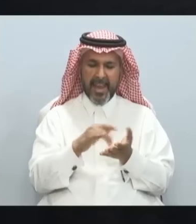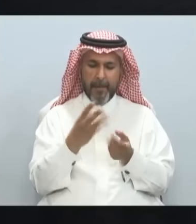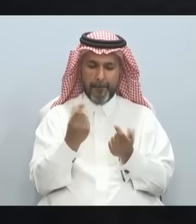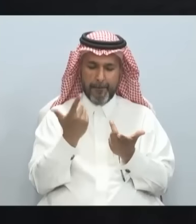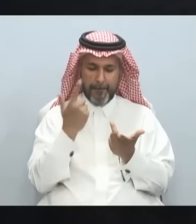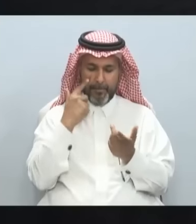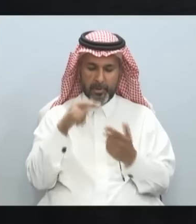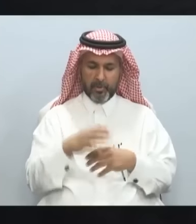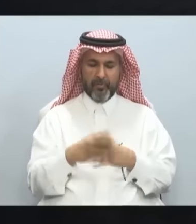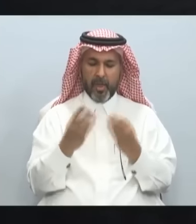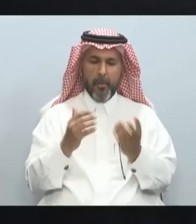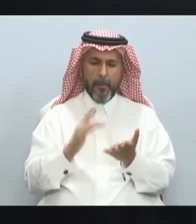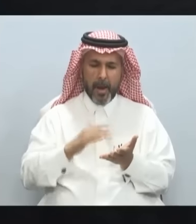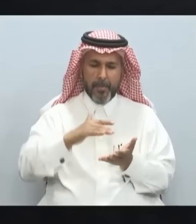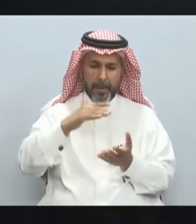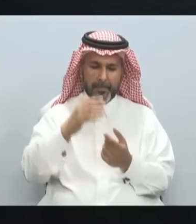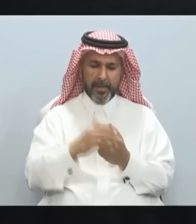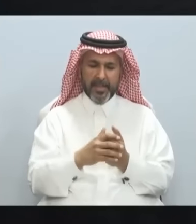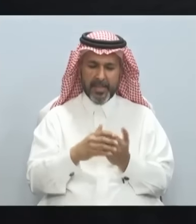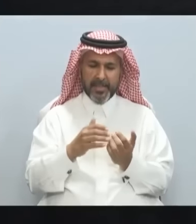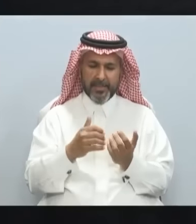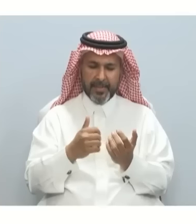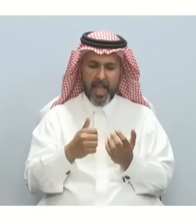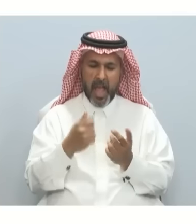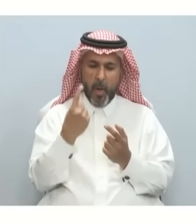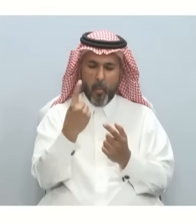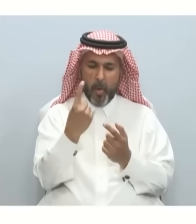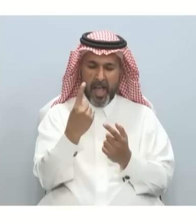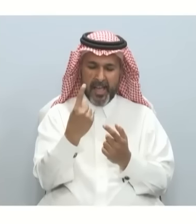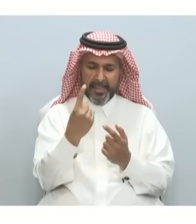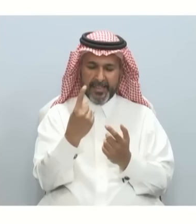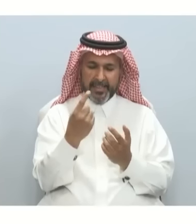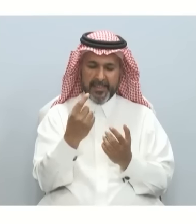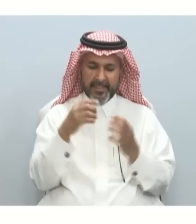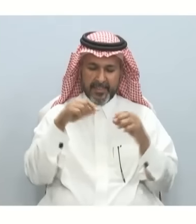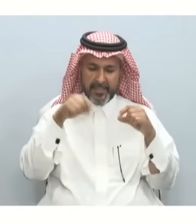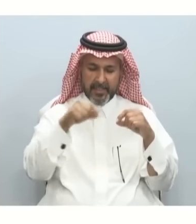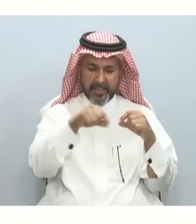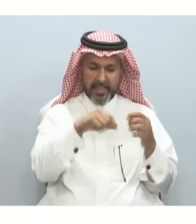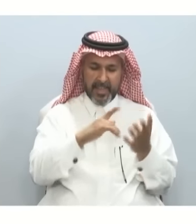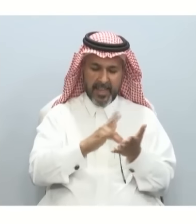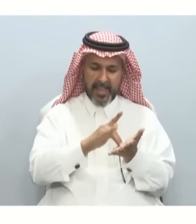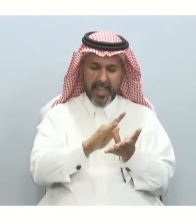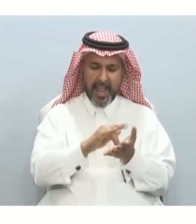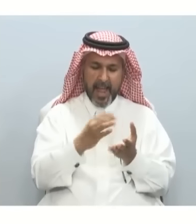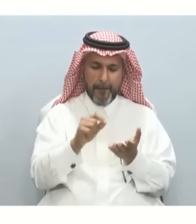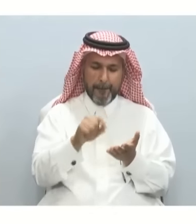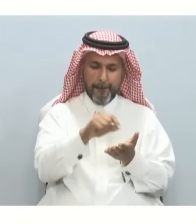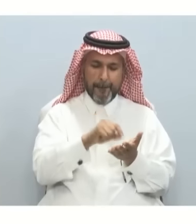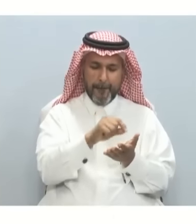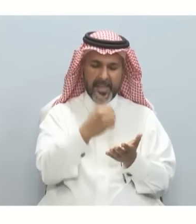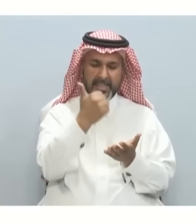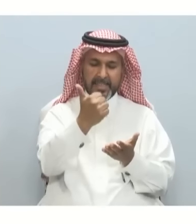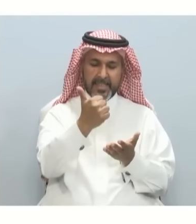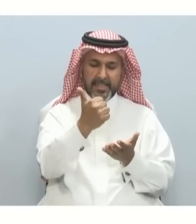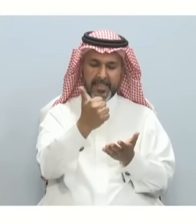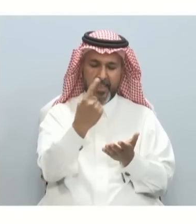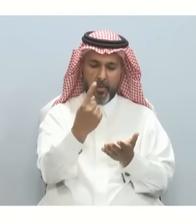نريد ان نوجد المضاعفات صح ولا لا الصينيه كم بها بارك الله فيكم من كعكه